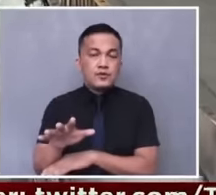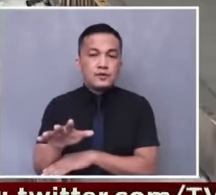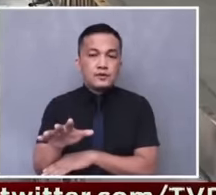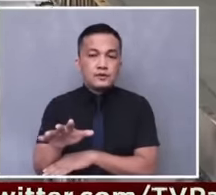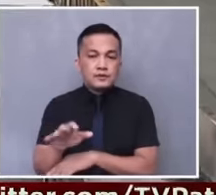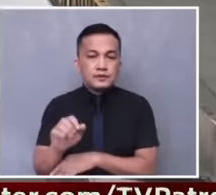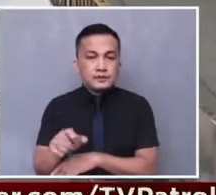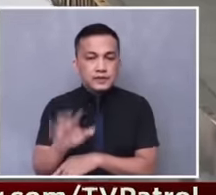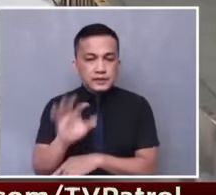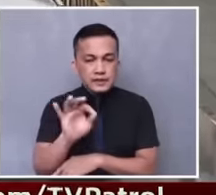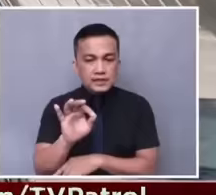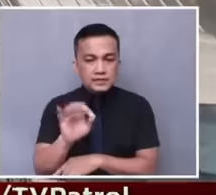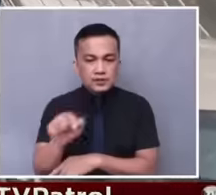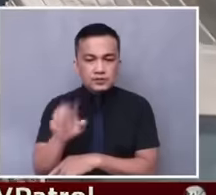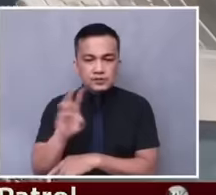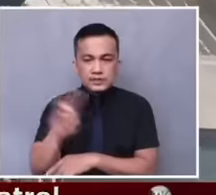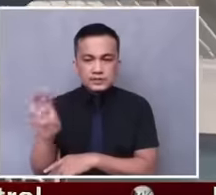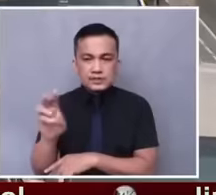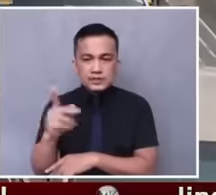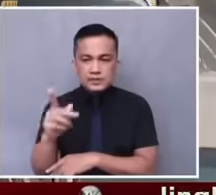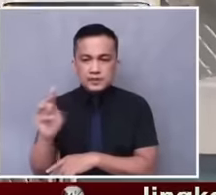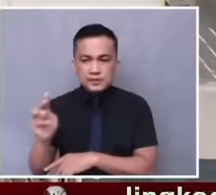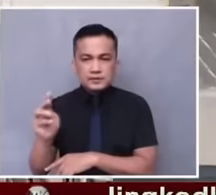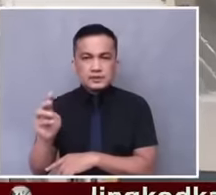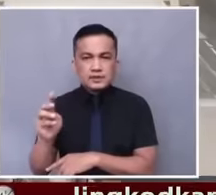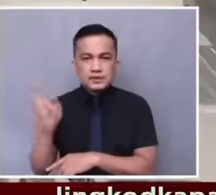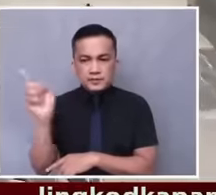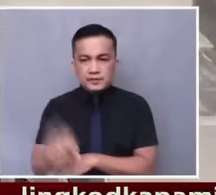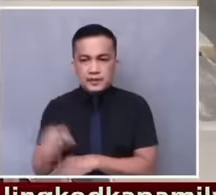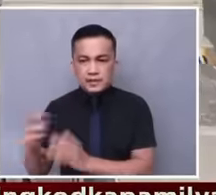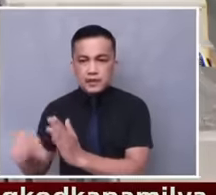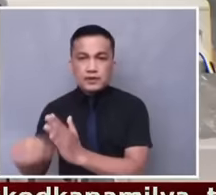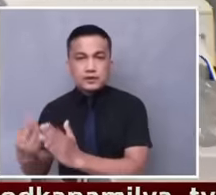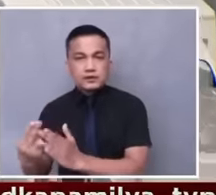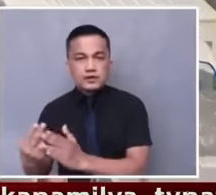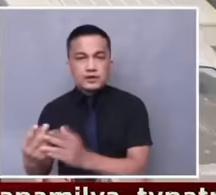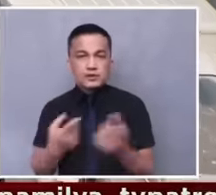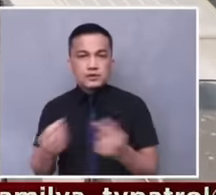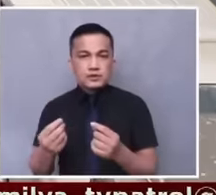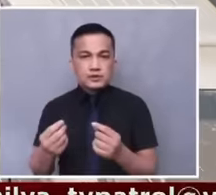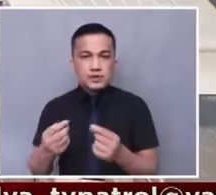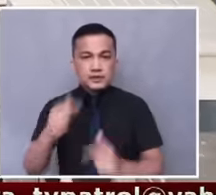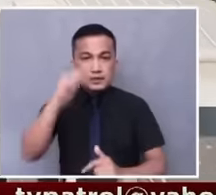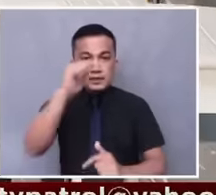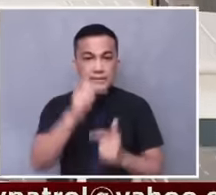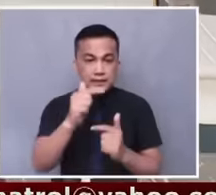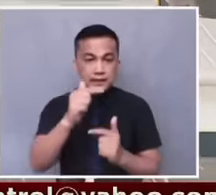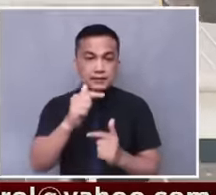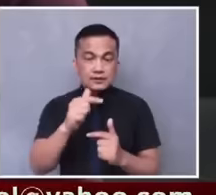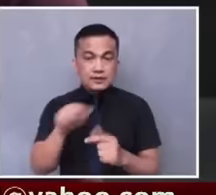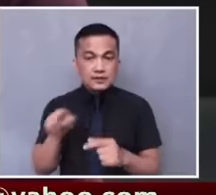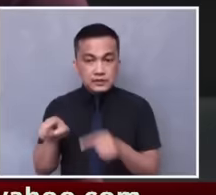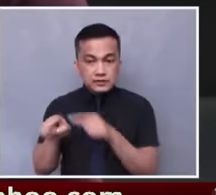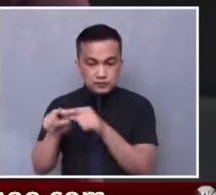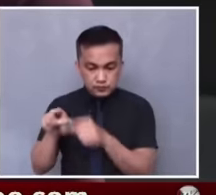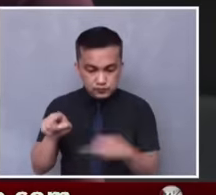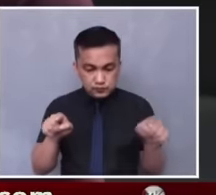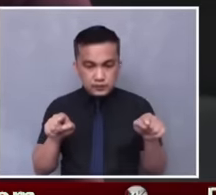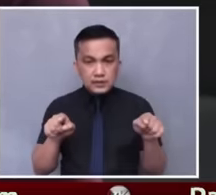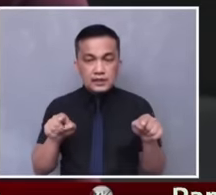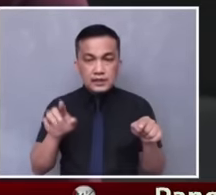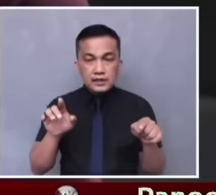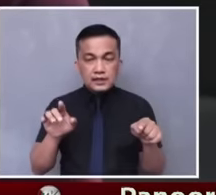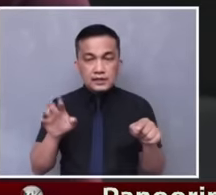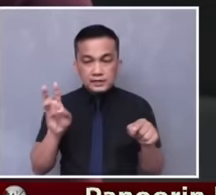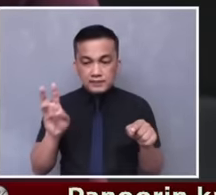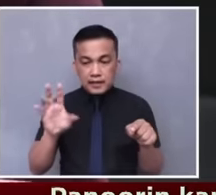9.66 kilometers per hour. So ang gagawin na lang namin dito, ililimit na lamang namin dito sa oras na ito. Magagamit mo pa